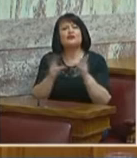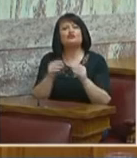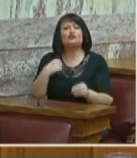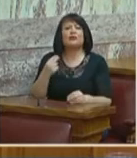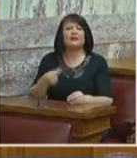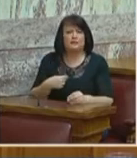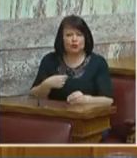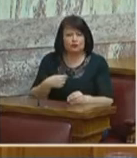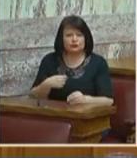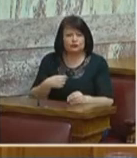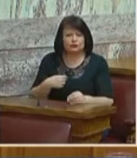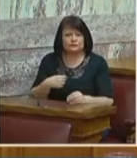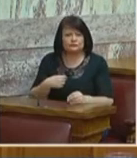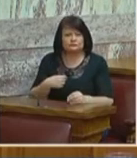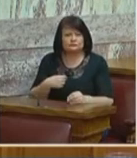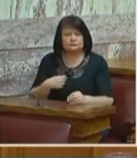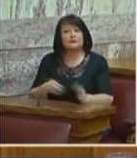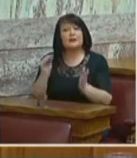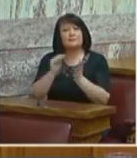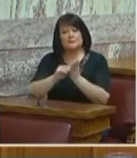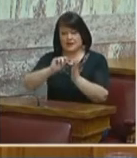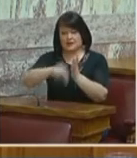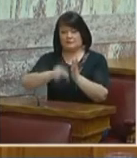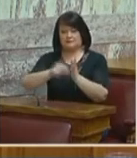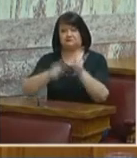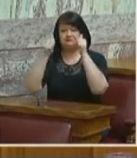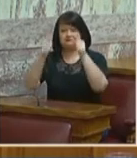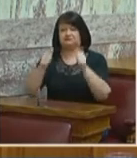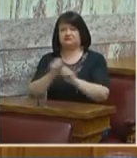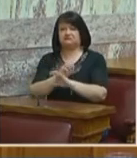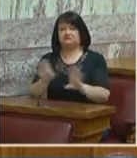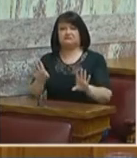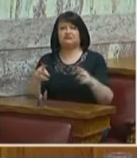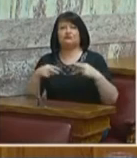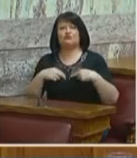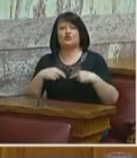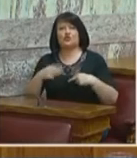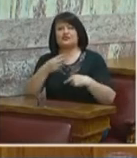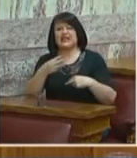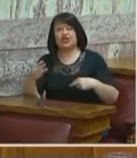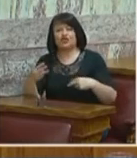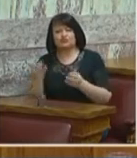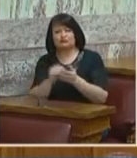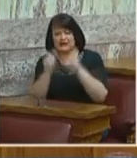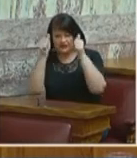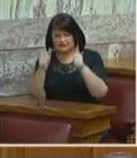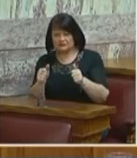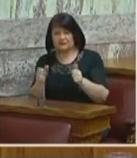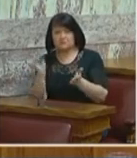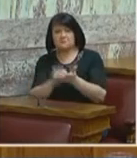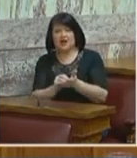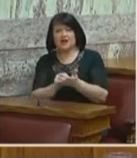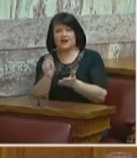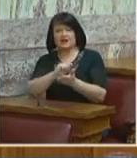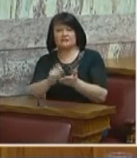κεραία, ξαναυπογράφει και προκηρύσει διαγωνισμούς ο κύριος Υπουργός, ο κύριος Ξανθός. Αυτή είναι η